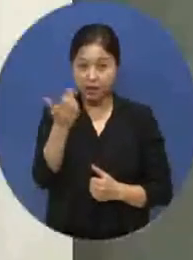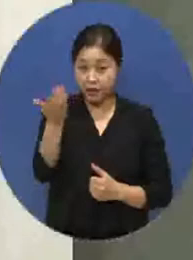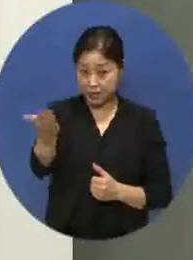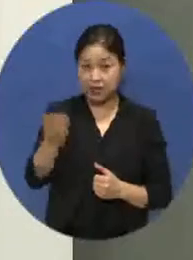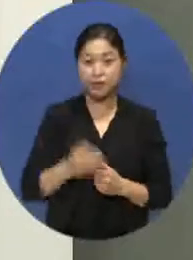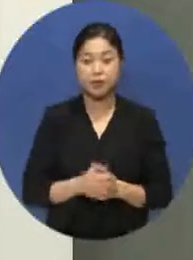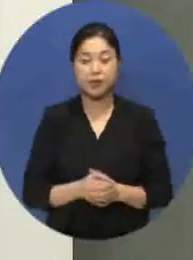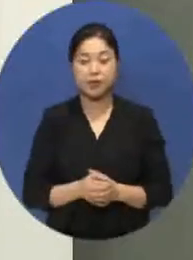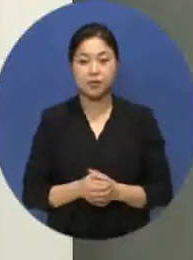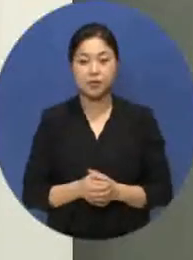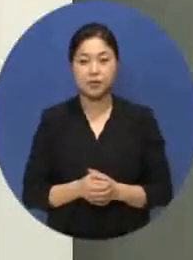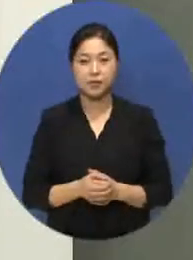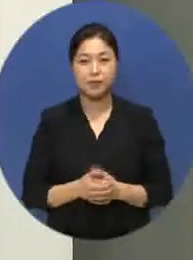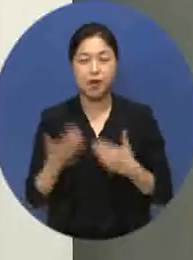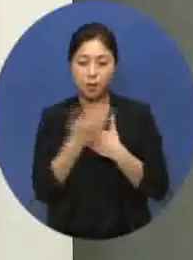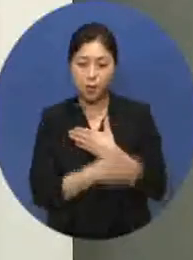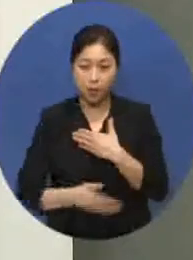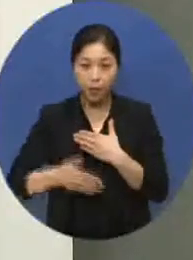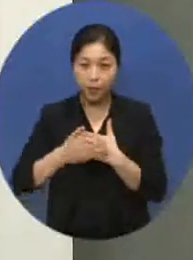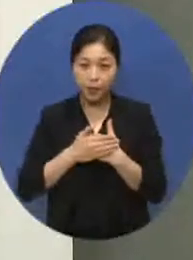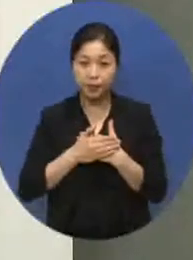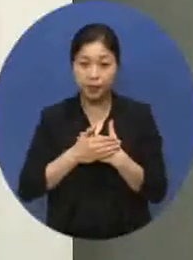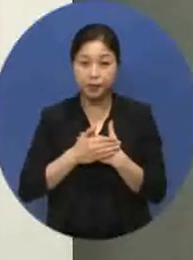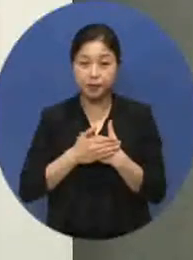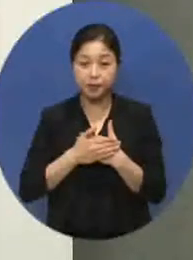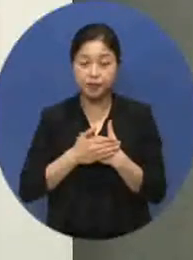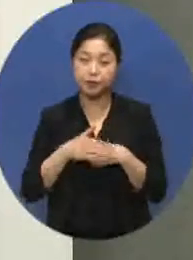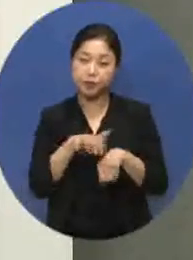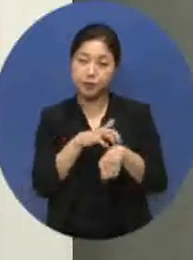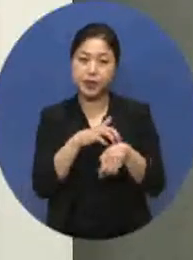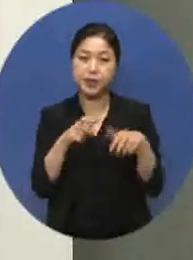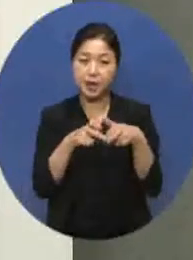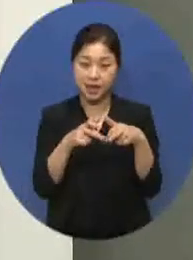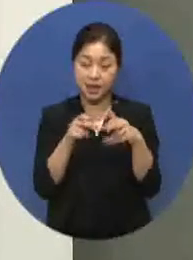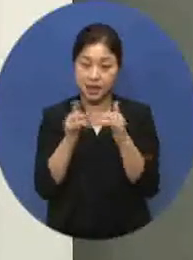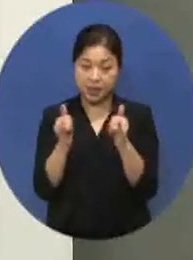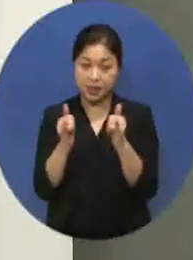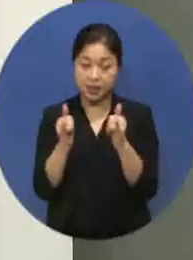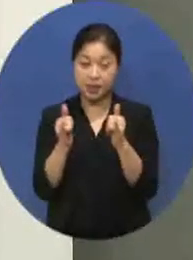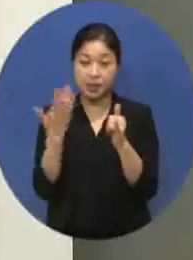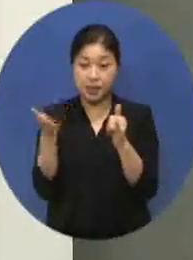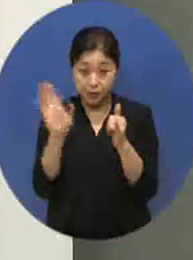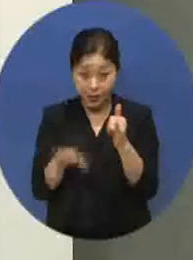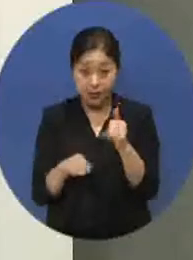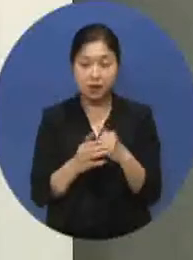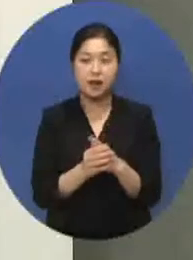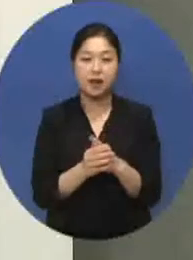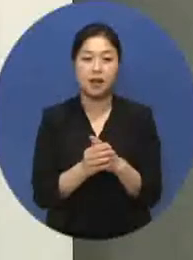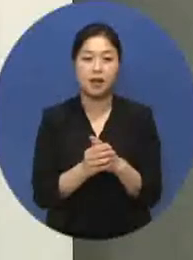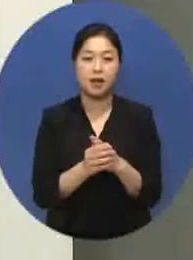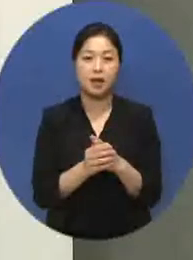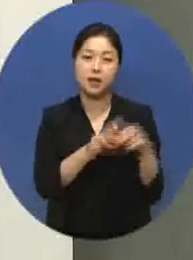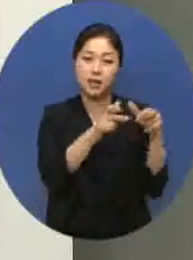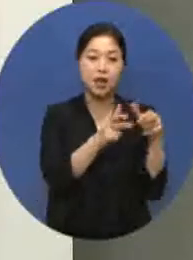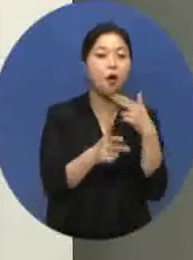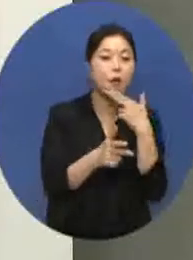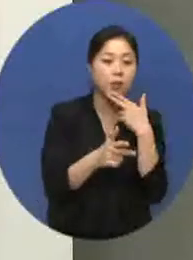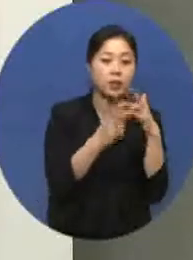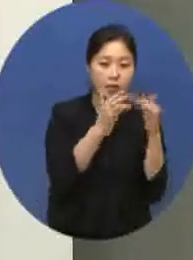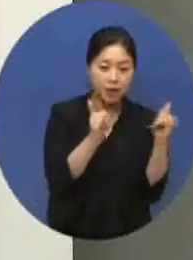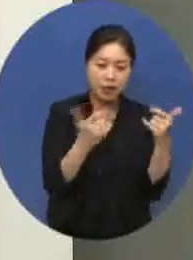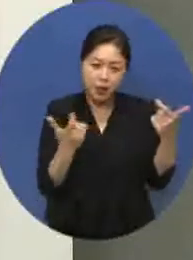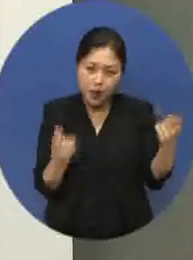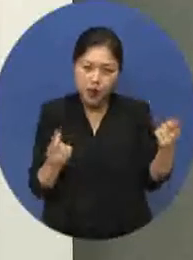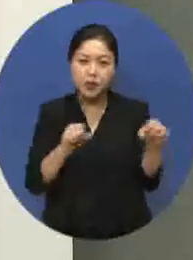회장께서는 뭐 예. 본인이 몸이 불편하신 예, 예. 그러면서도 정상인과 똑같은